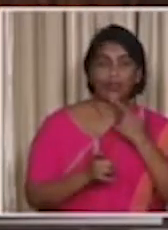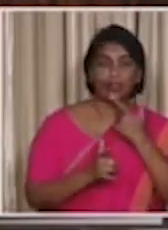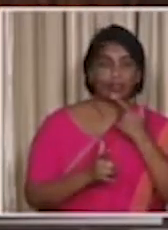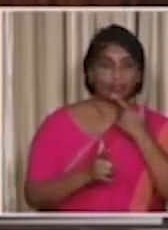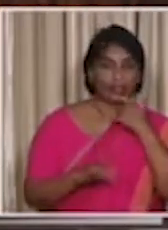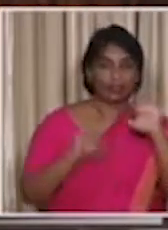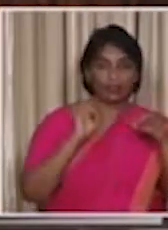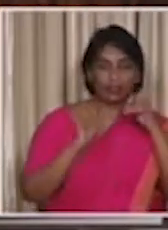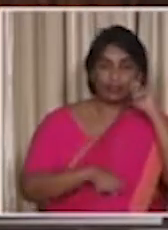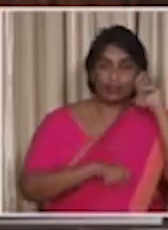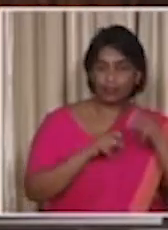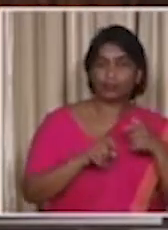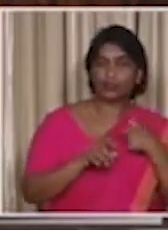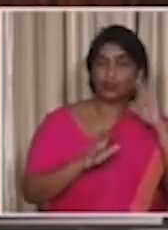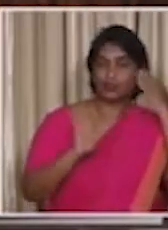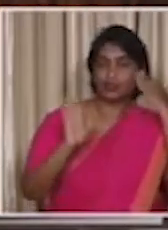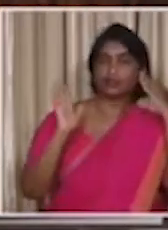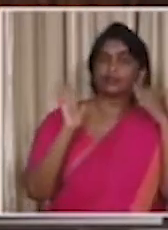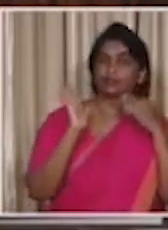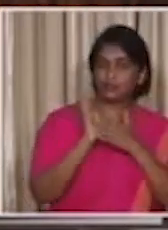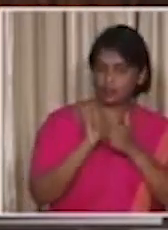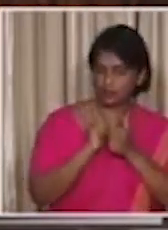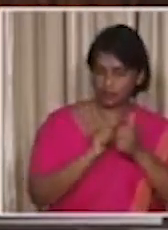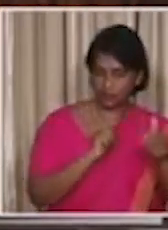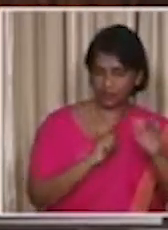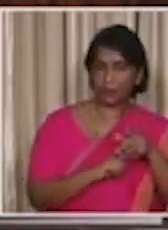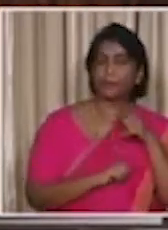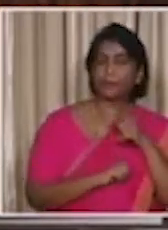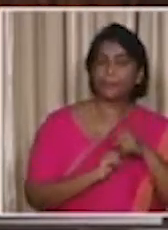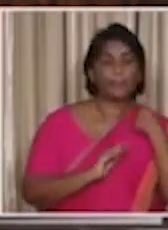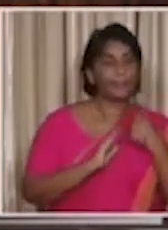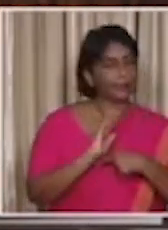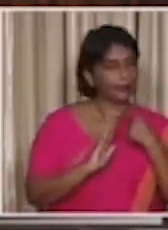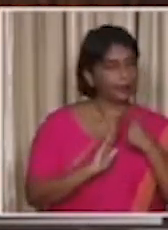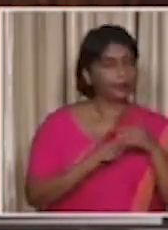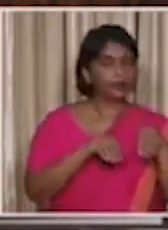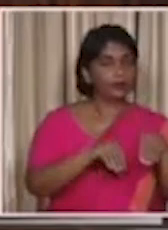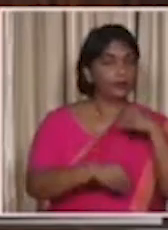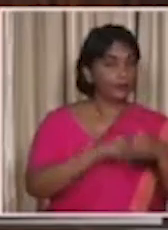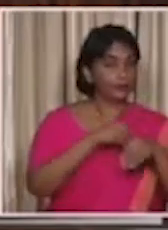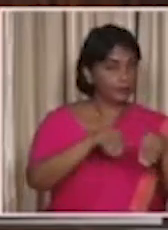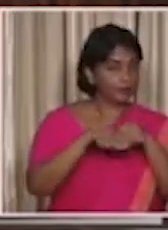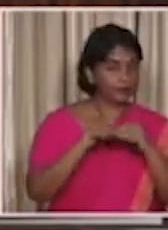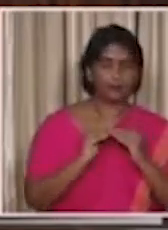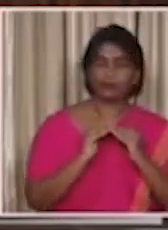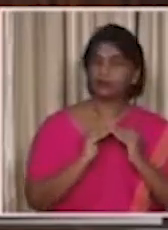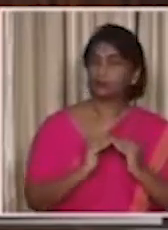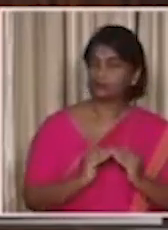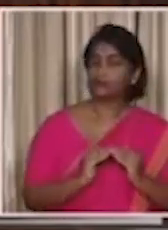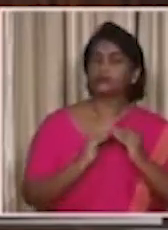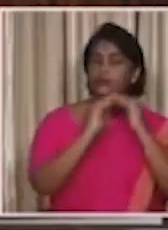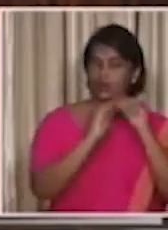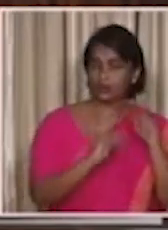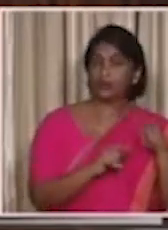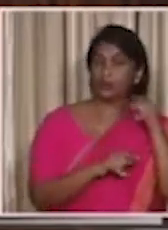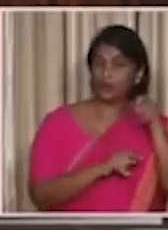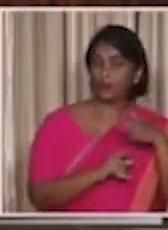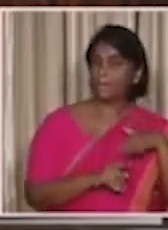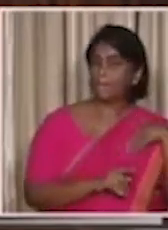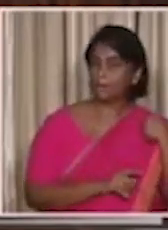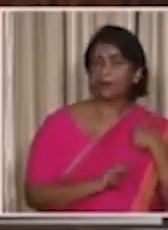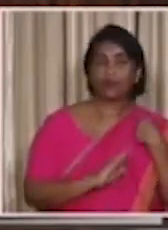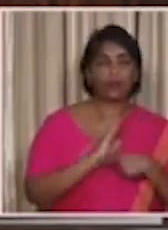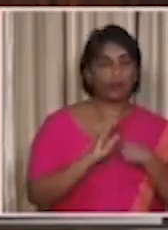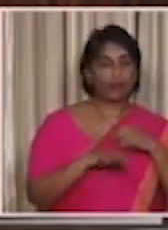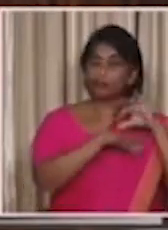ජනතාව පිළිබඳ අපේ විශේෂ අවධානය යොමු කරනවා. ලංකාවේ වැවිලි කර්මාන්තයේ නගා සිටීම උදෙසා ඔවුන් මුලින්ම